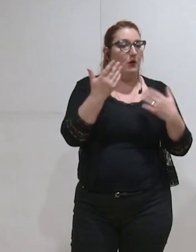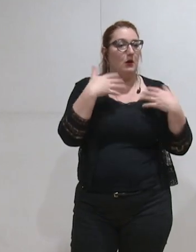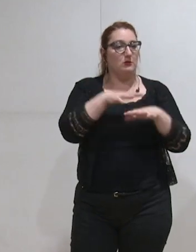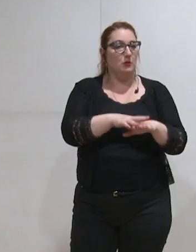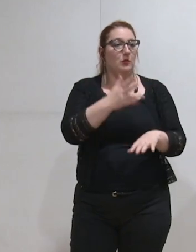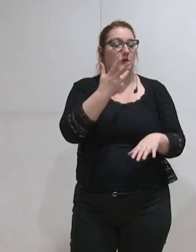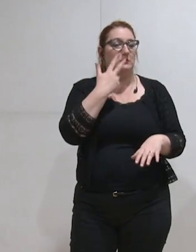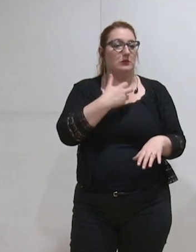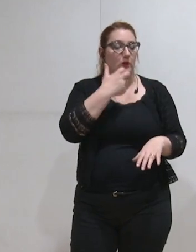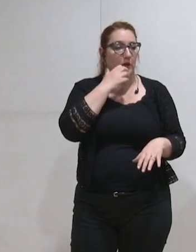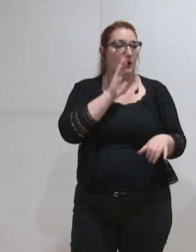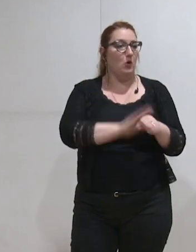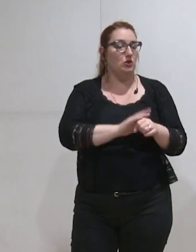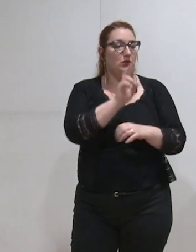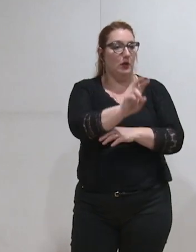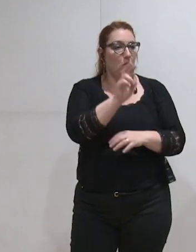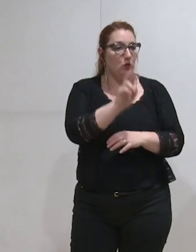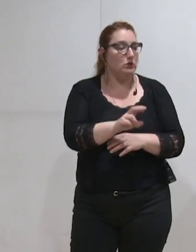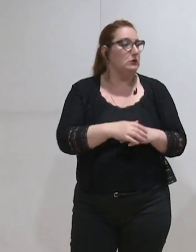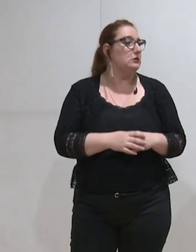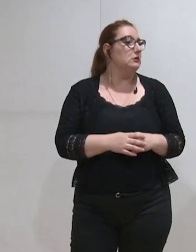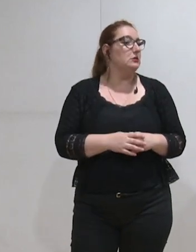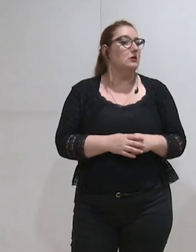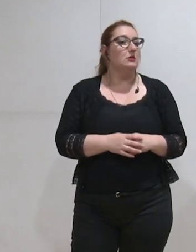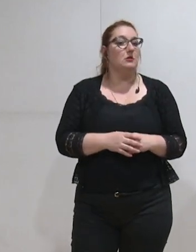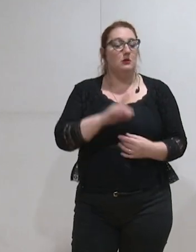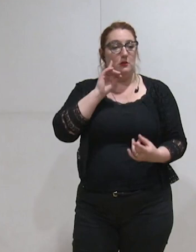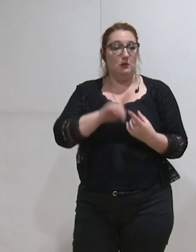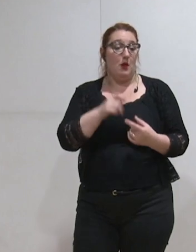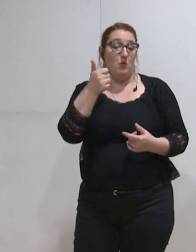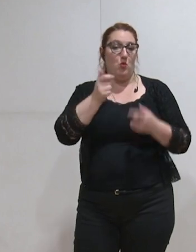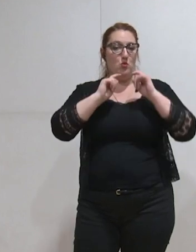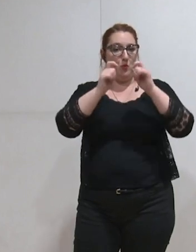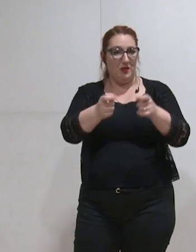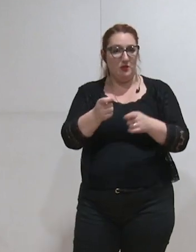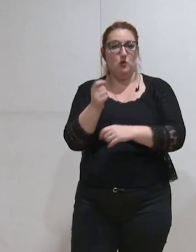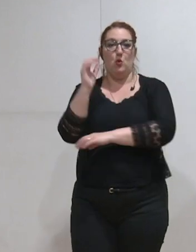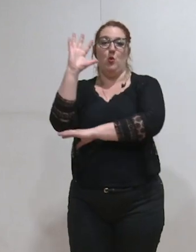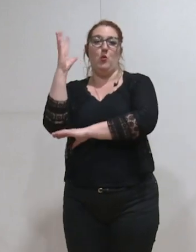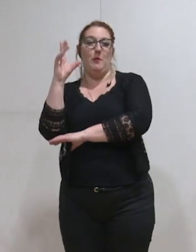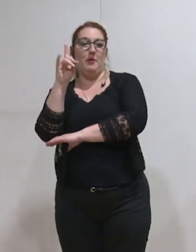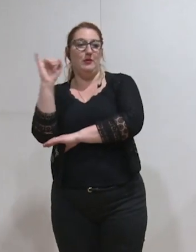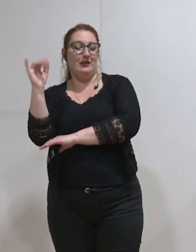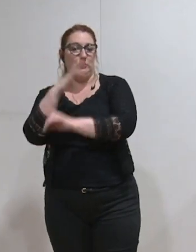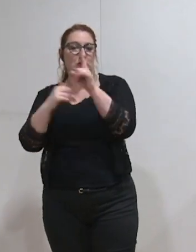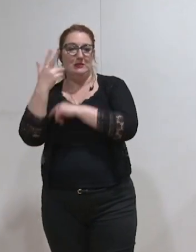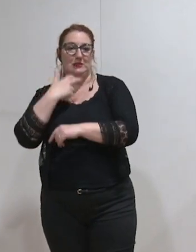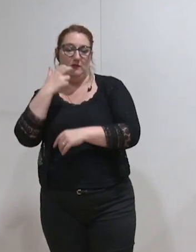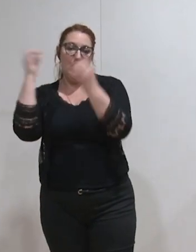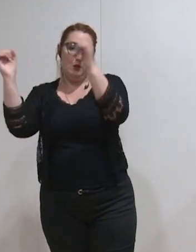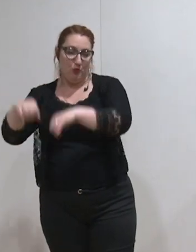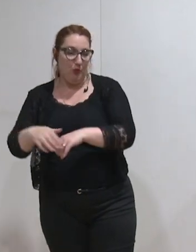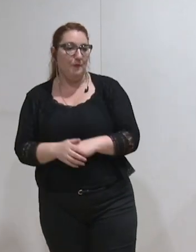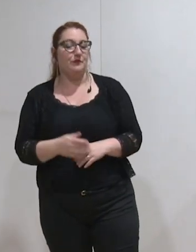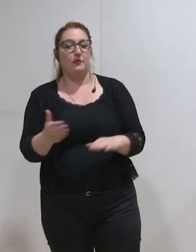gauche et de progrès et donc sur une nomination le groupe UMP udi société civile